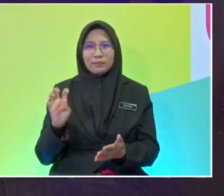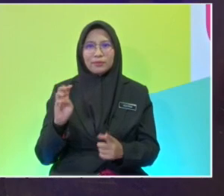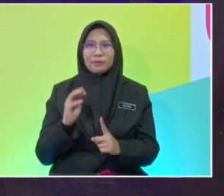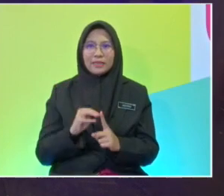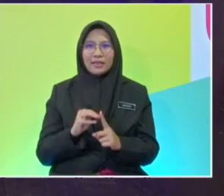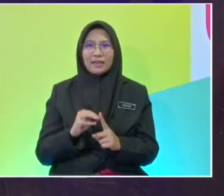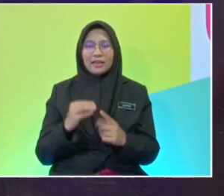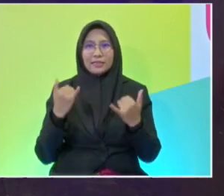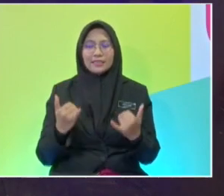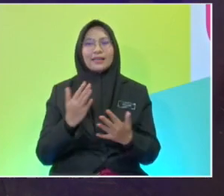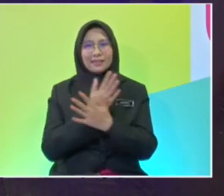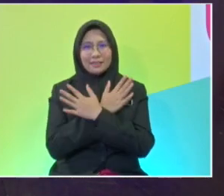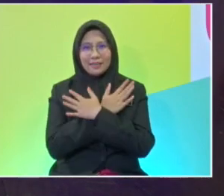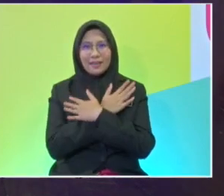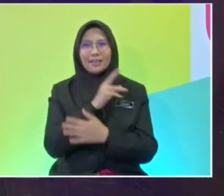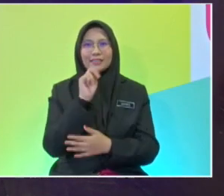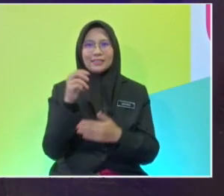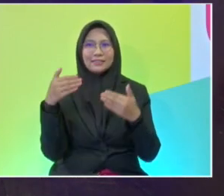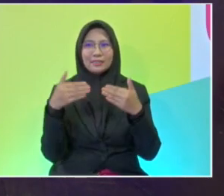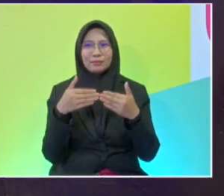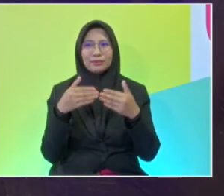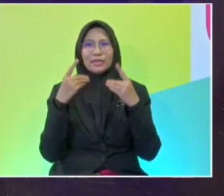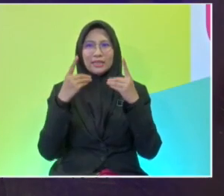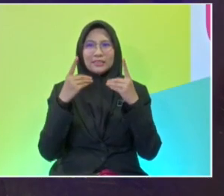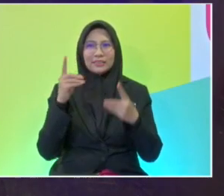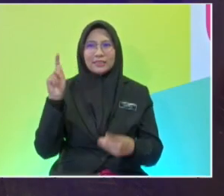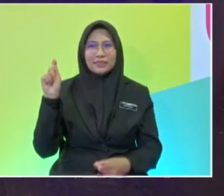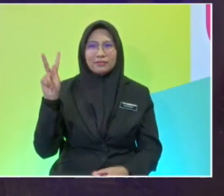bersama kami di lain saat television anda untuk